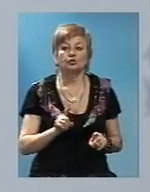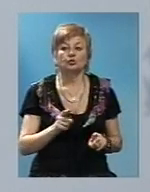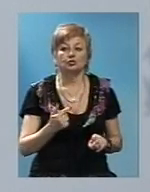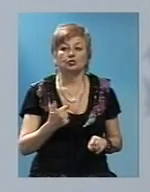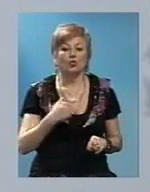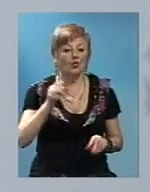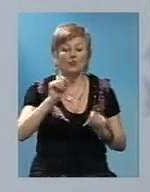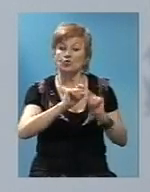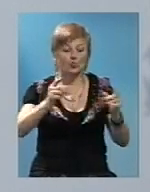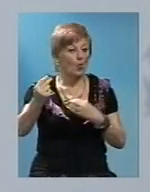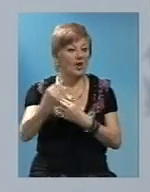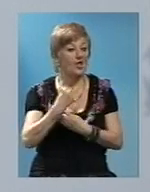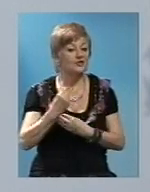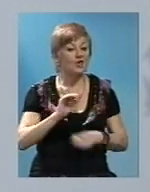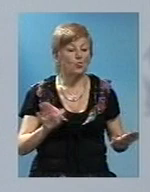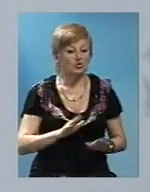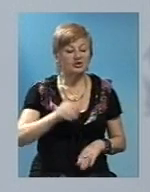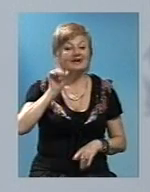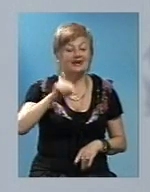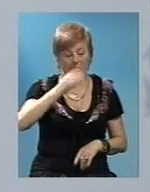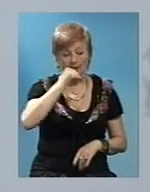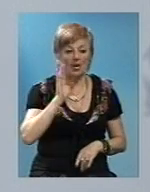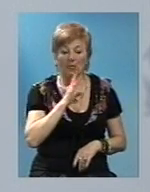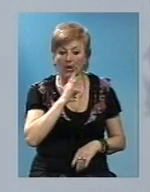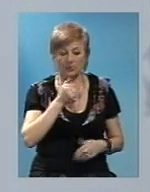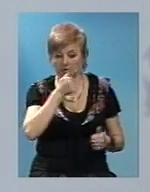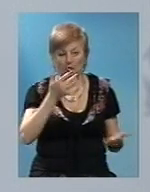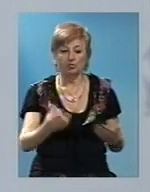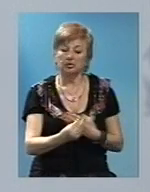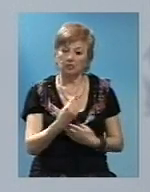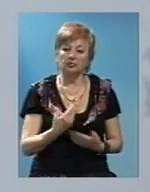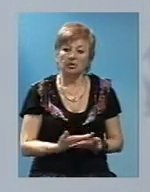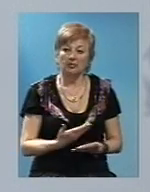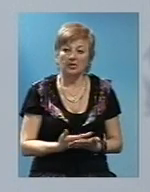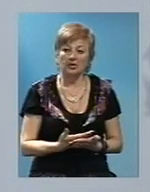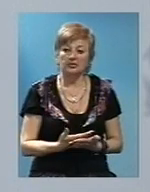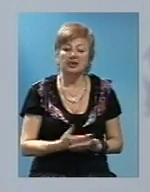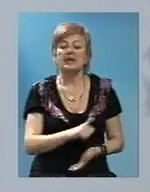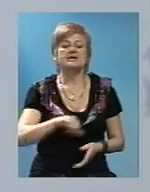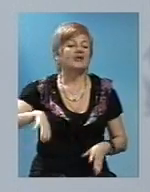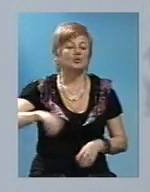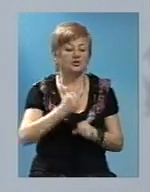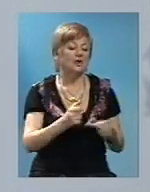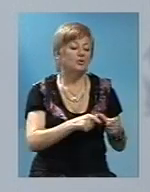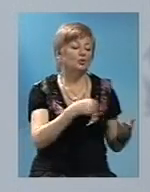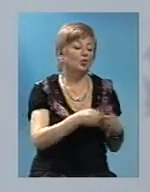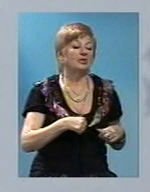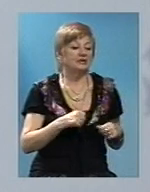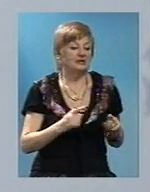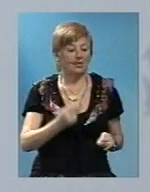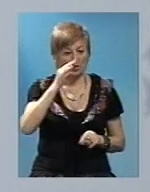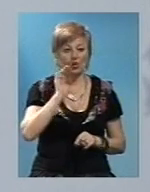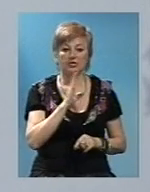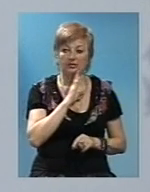нас у школі, і навіть батьки, бо вони зазвичай кажуть, ми самі все зробимо. От самі.